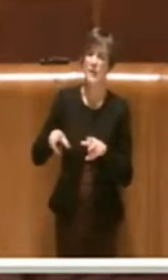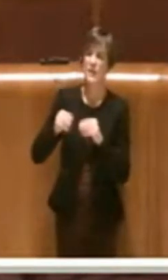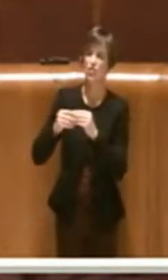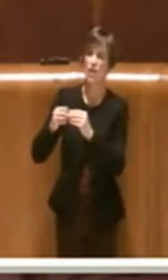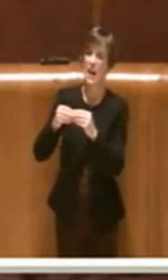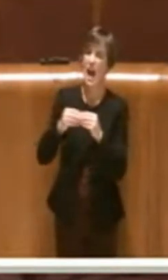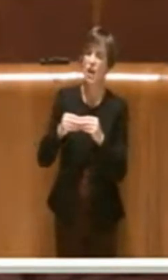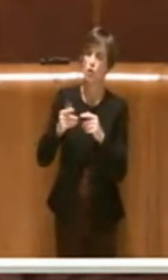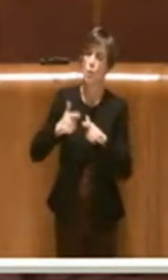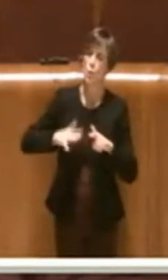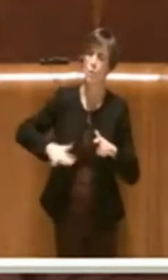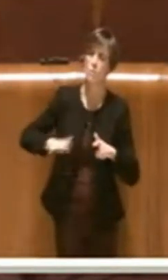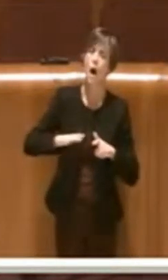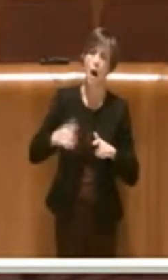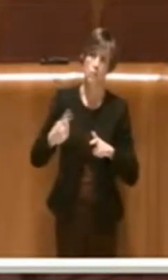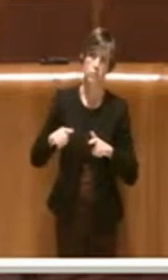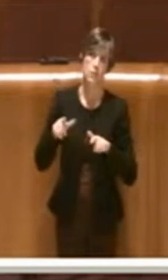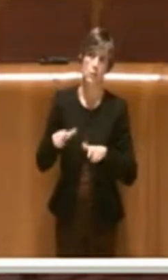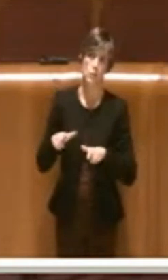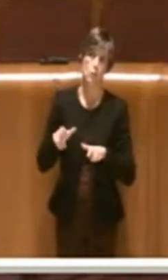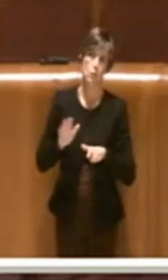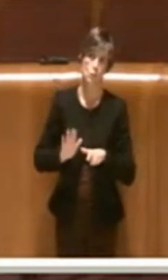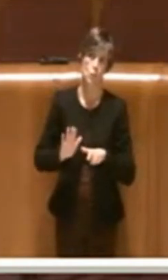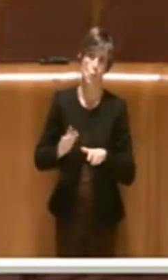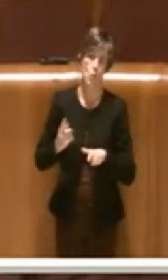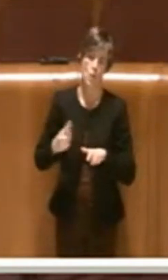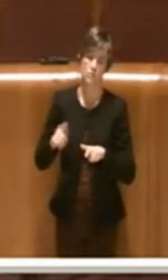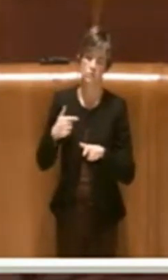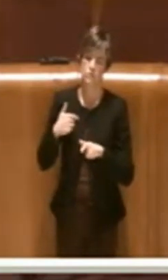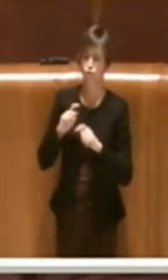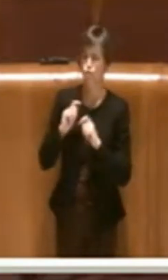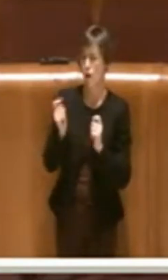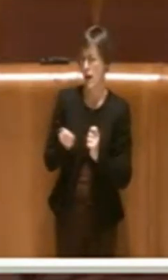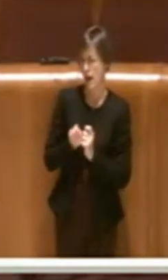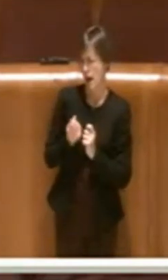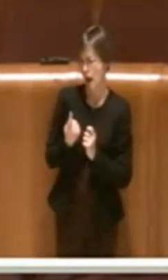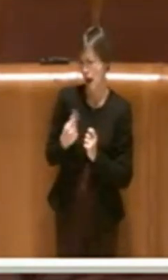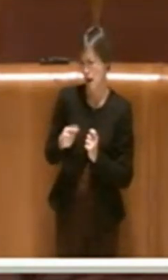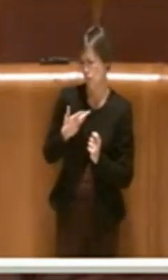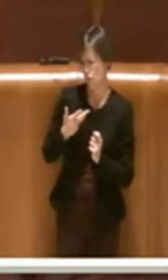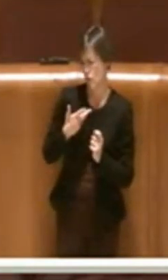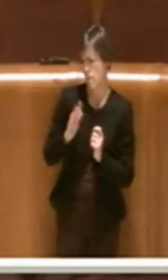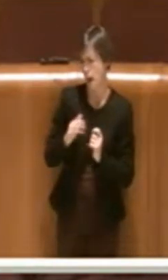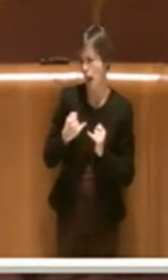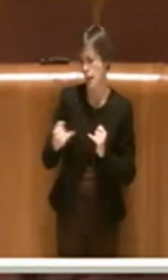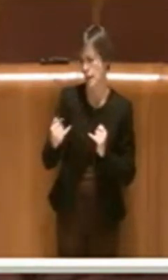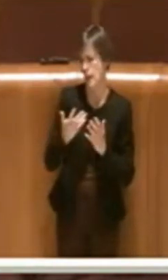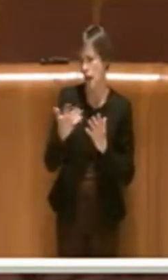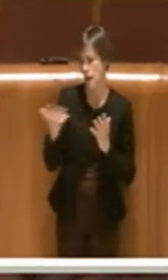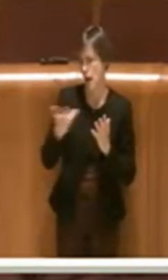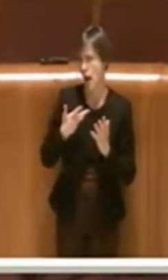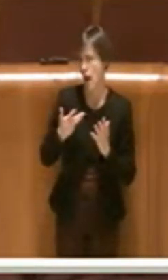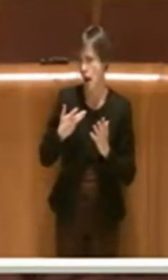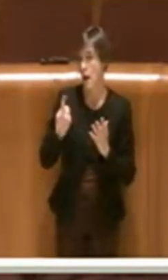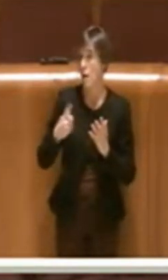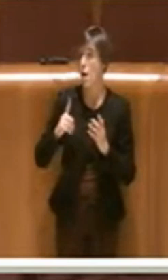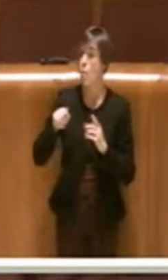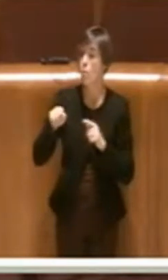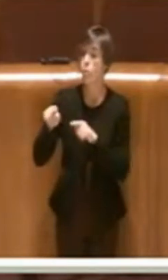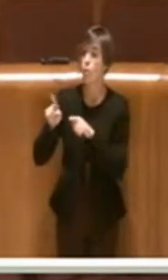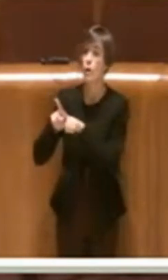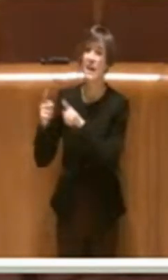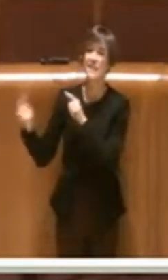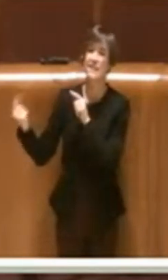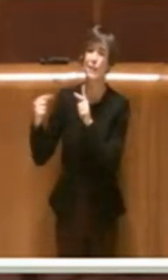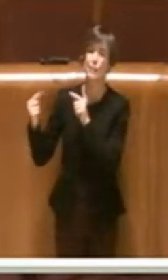di carattere quindi molto generale che però indica una linea molto chiara e precisa e che viene fuori anche dal dibattito della